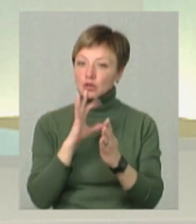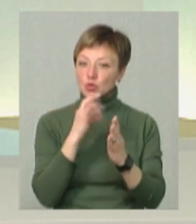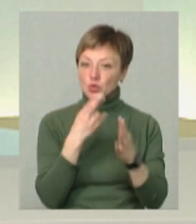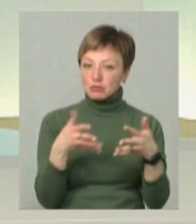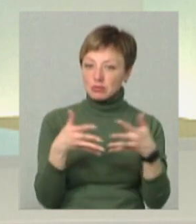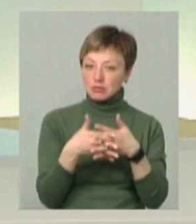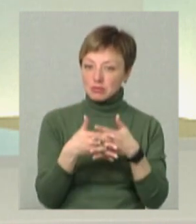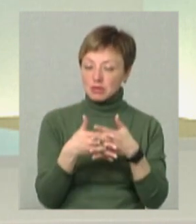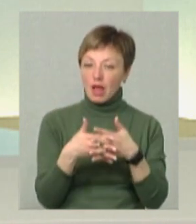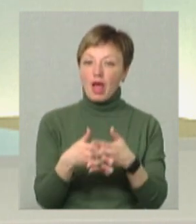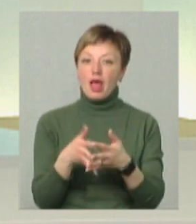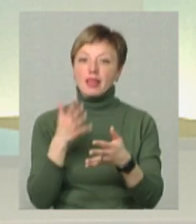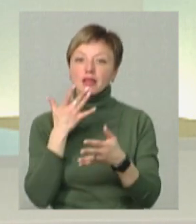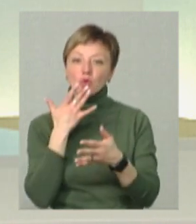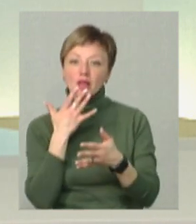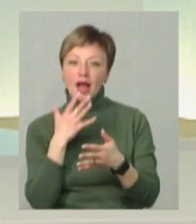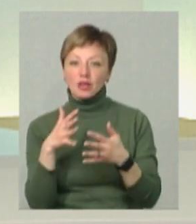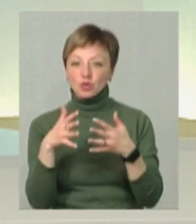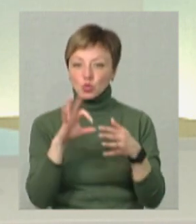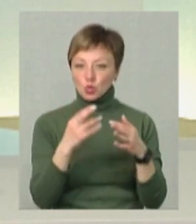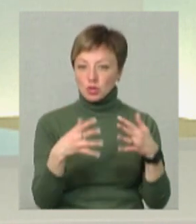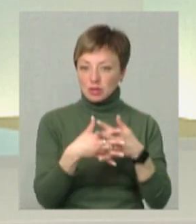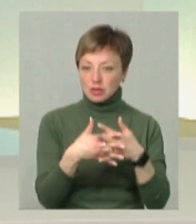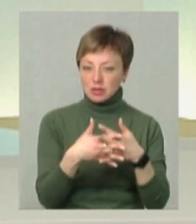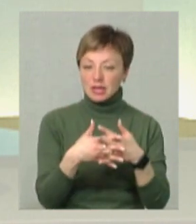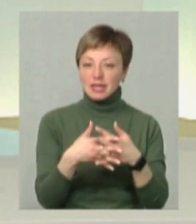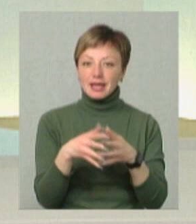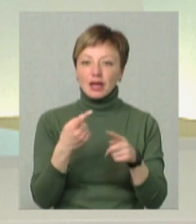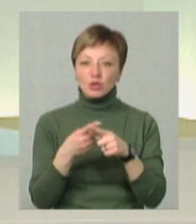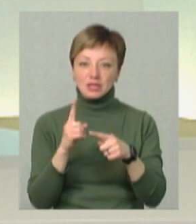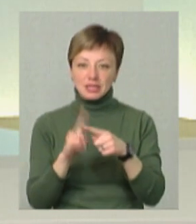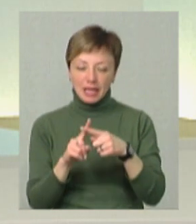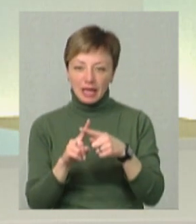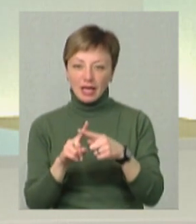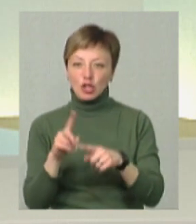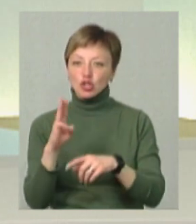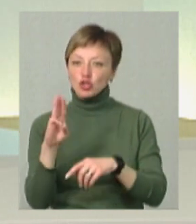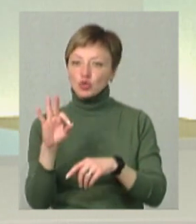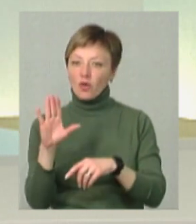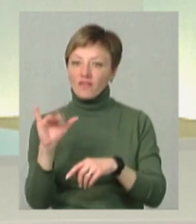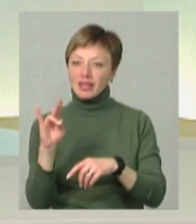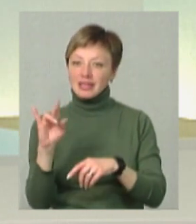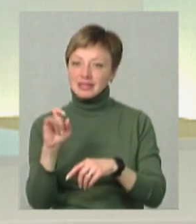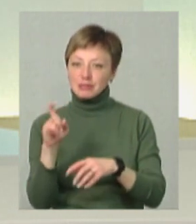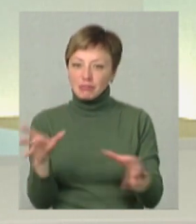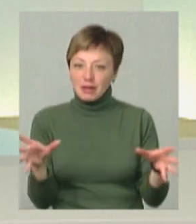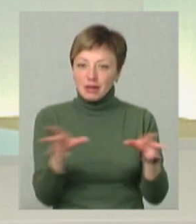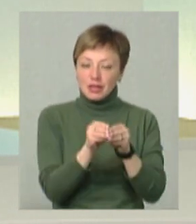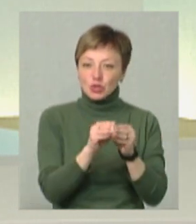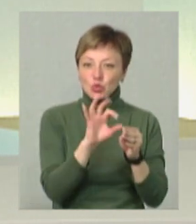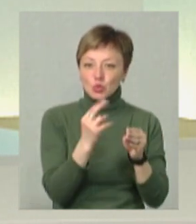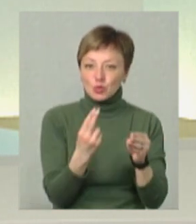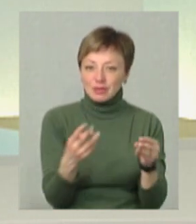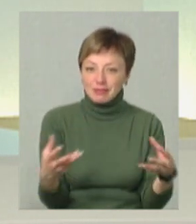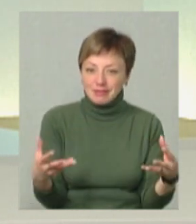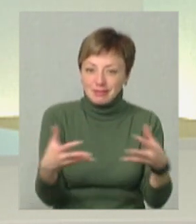націонал-соціалізм, тобто національний соціалізм. Це оцей шовінізм вкупі з